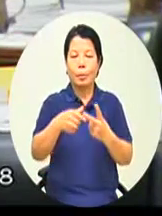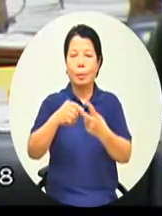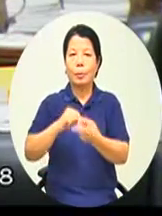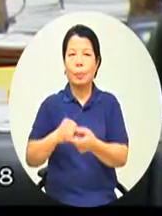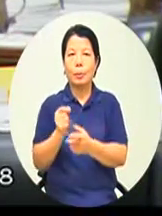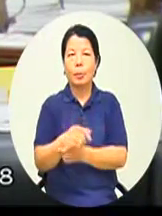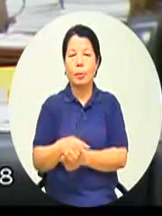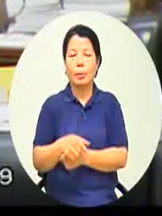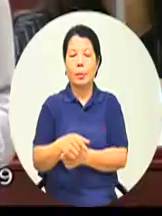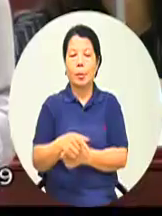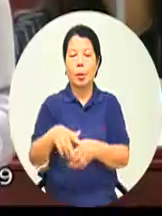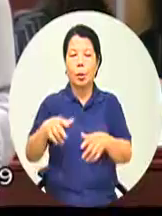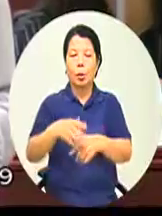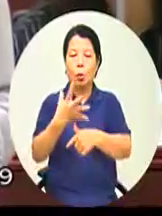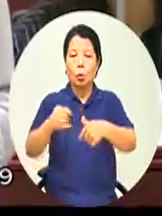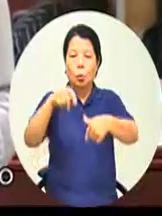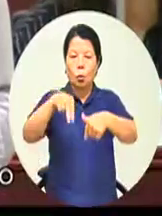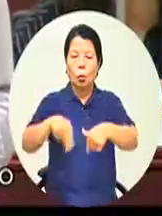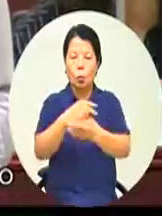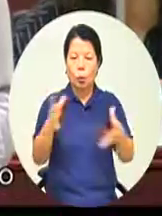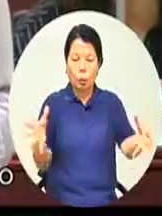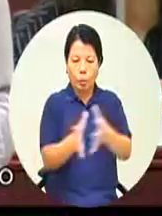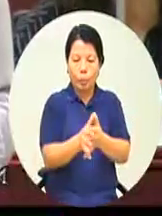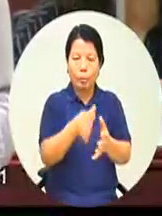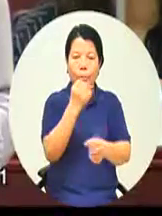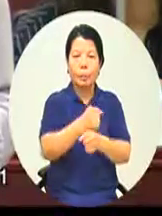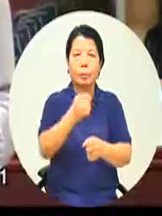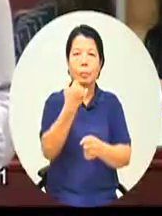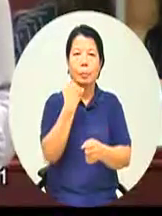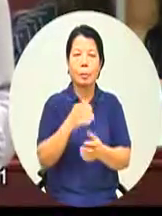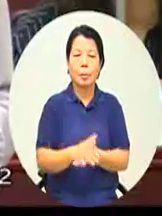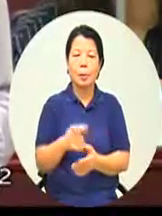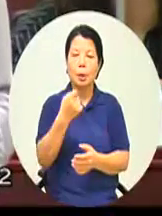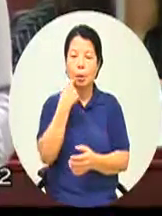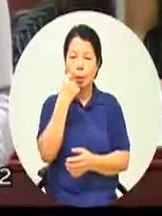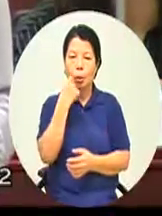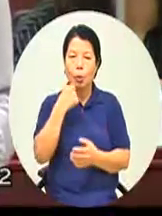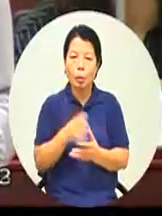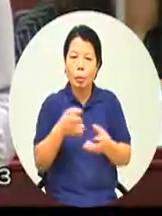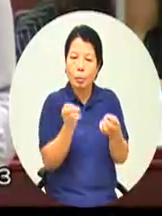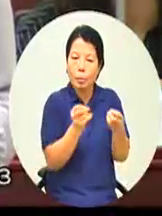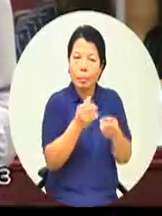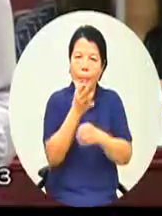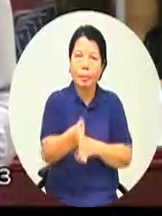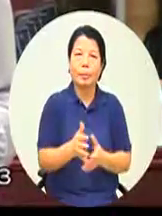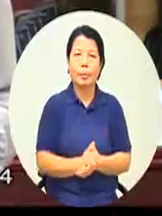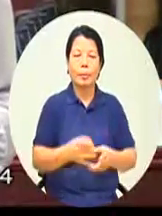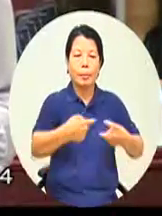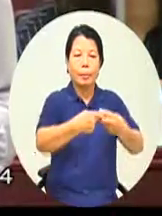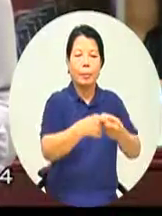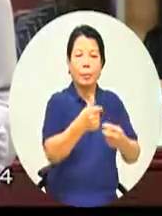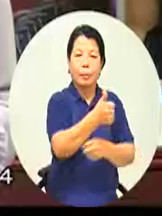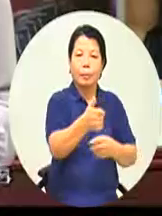应该说现在我还没有办法来。 是，那你愿意去谈吗？你愿意去跟李科勇谈吗？